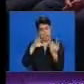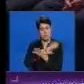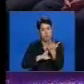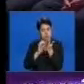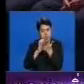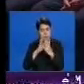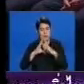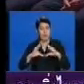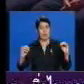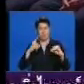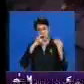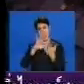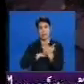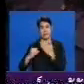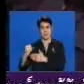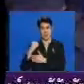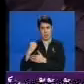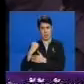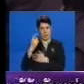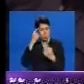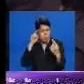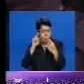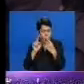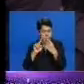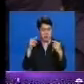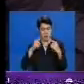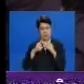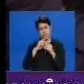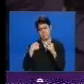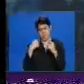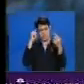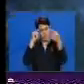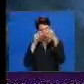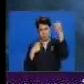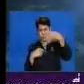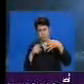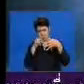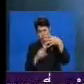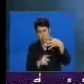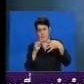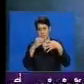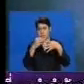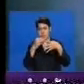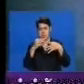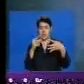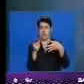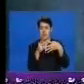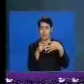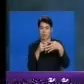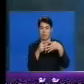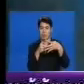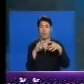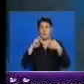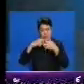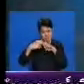ประเทศไทยมีความเข้มแข็งโดยเป้าหมายปฏิบัติการกำหนดไว้4เป้าหมายซึ่งประกอบด้วยเป้าหมายที่1ลดระ